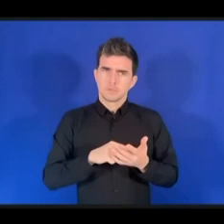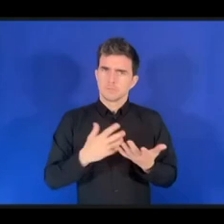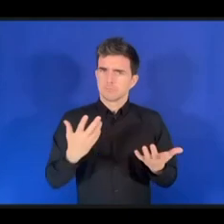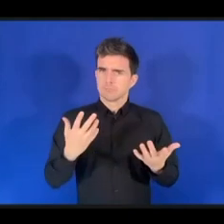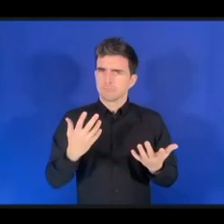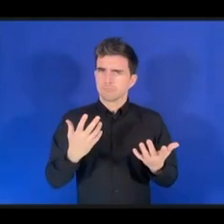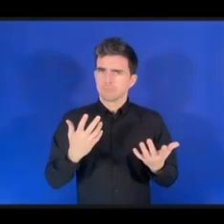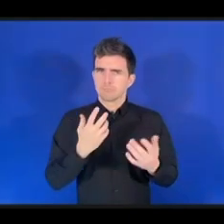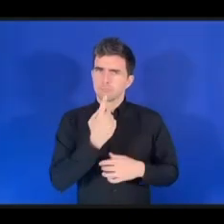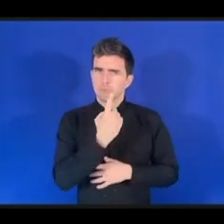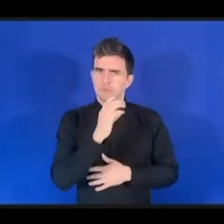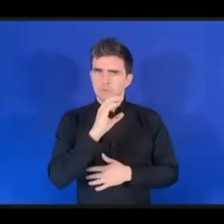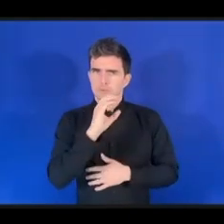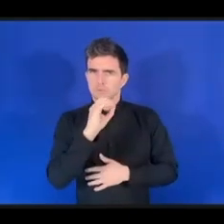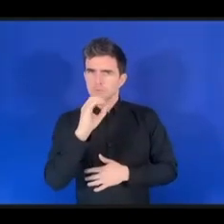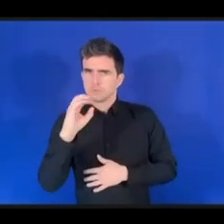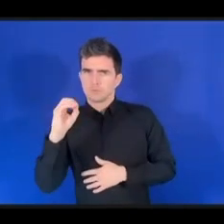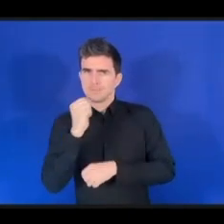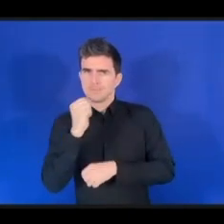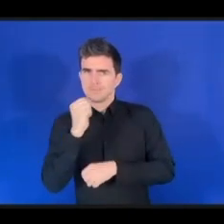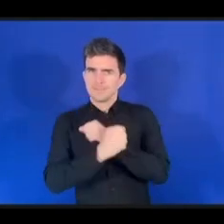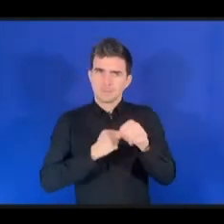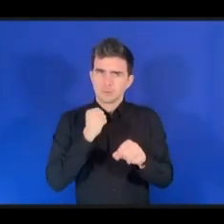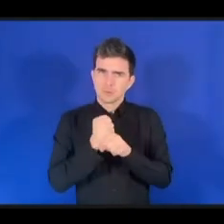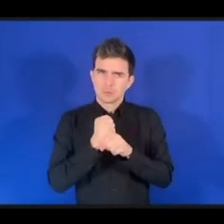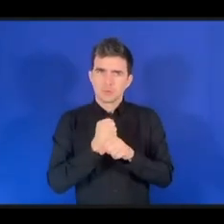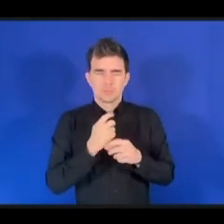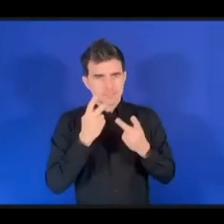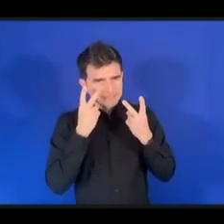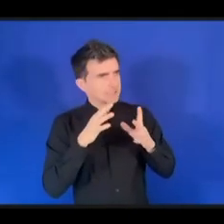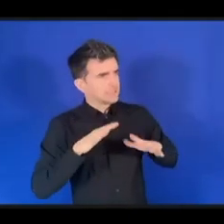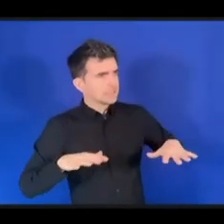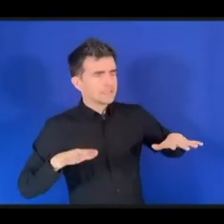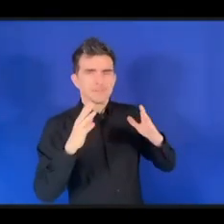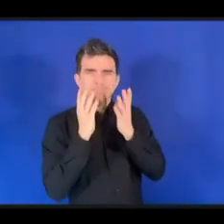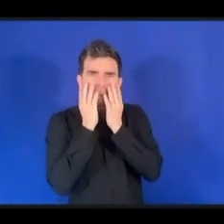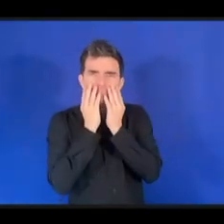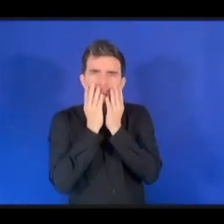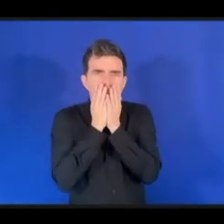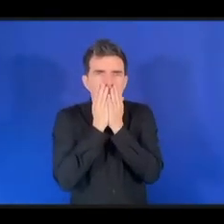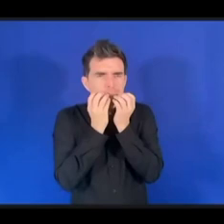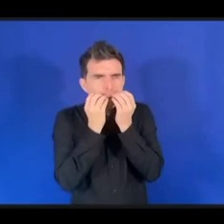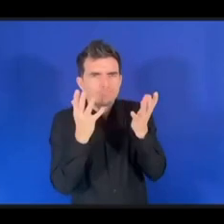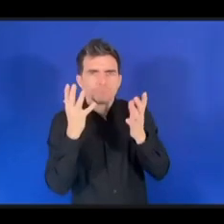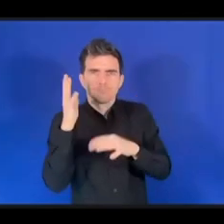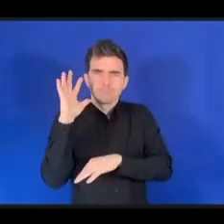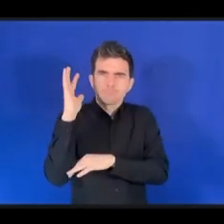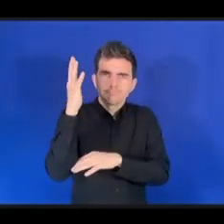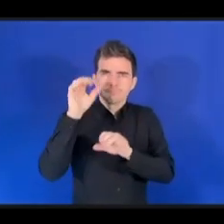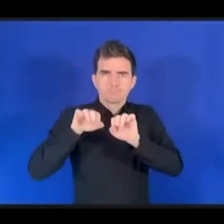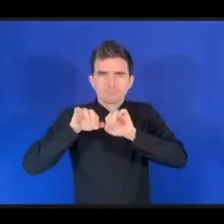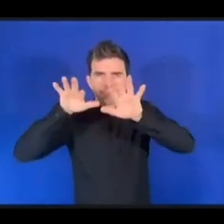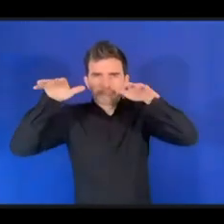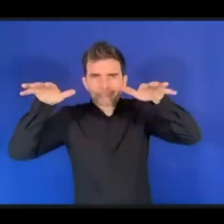而且呢风景优美，大家也可以看到，而且